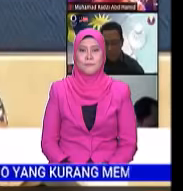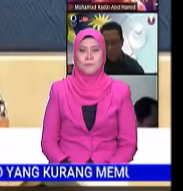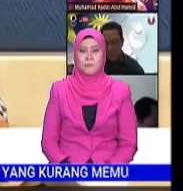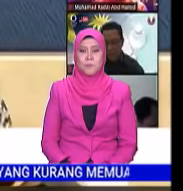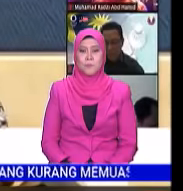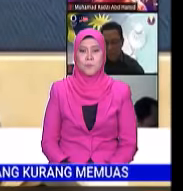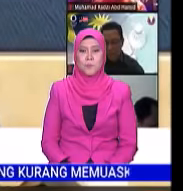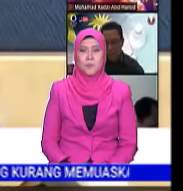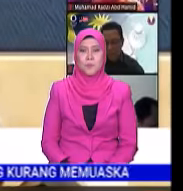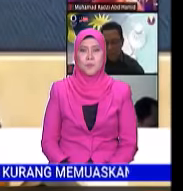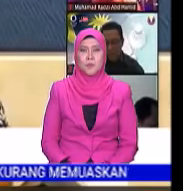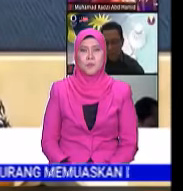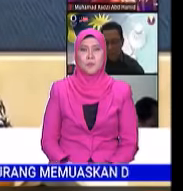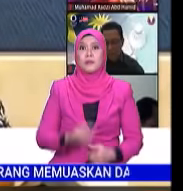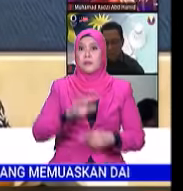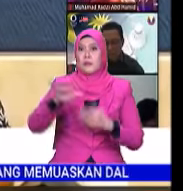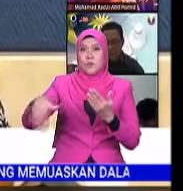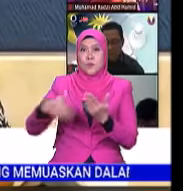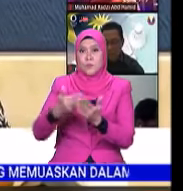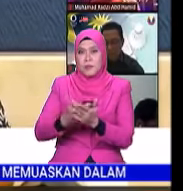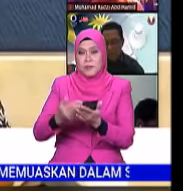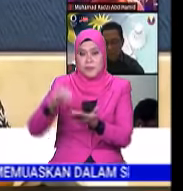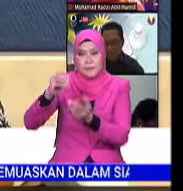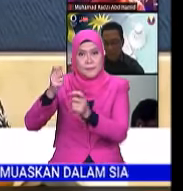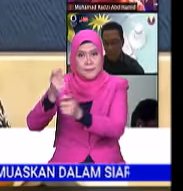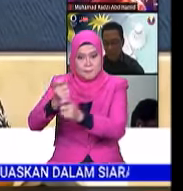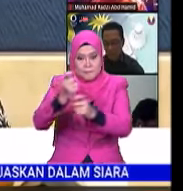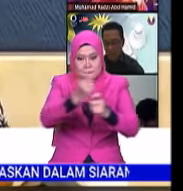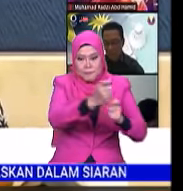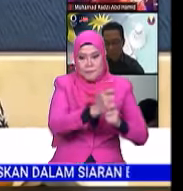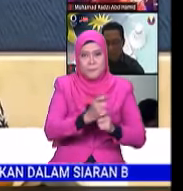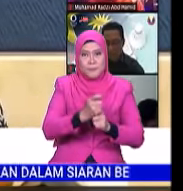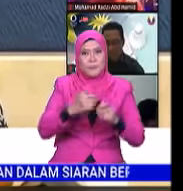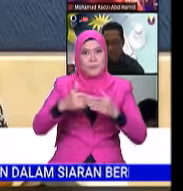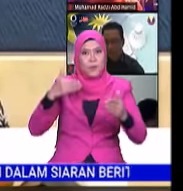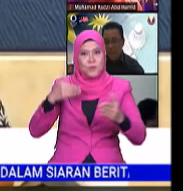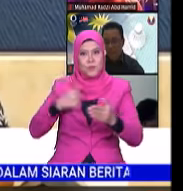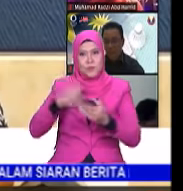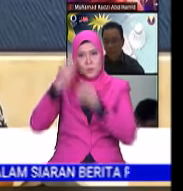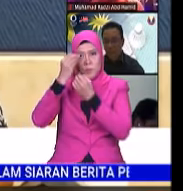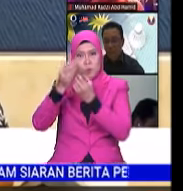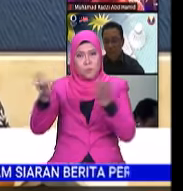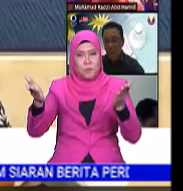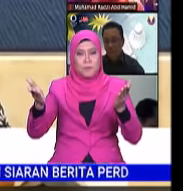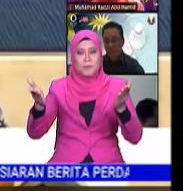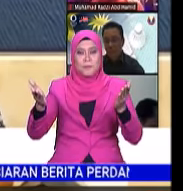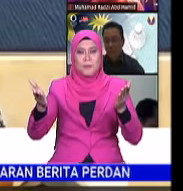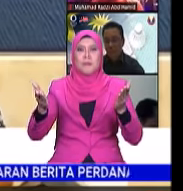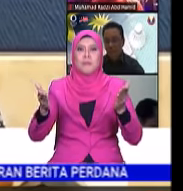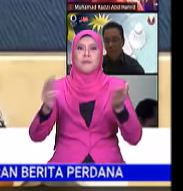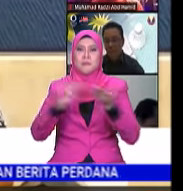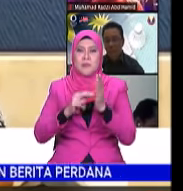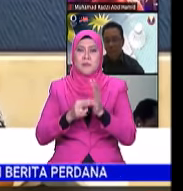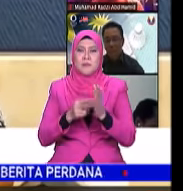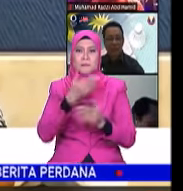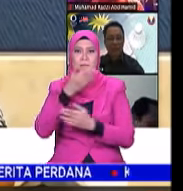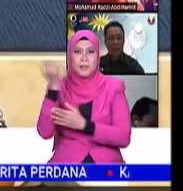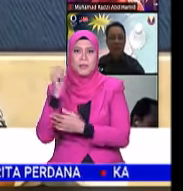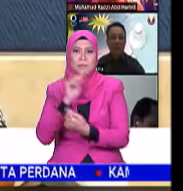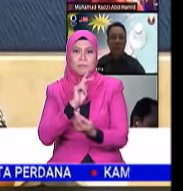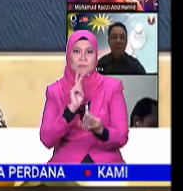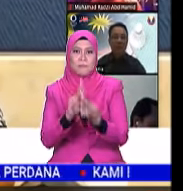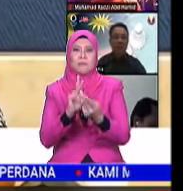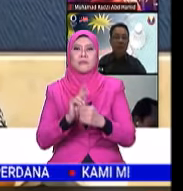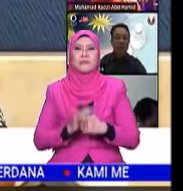Mengambil semua ini barulah saya berkira kalaulah saya nak umumkan selepas itu, it will be more justifiable. Kita